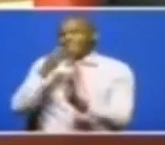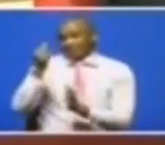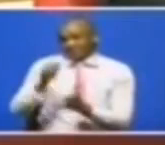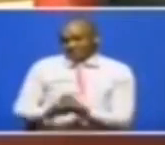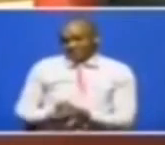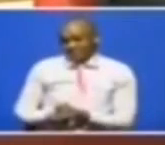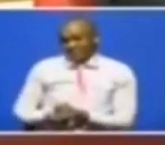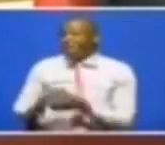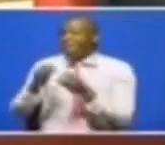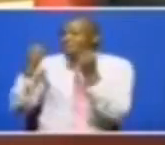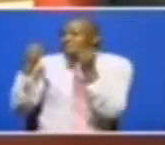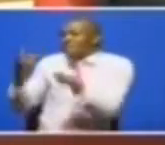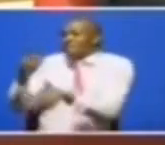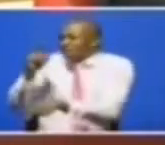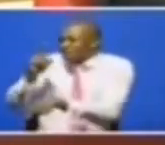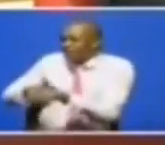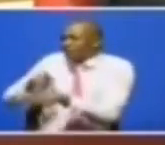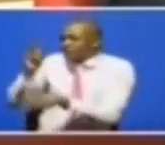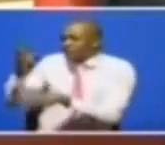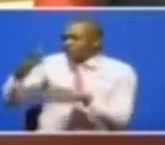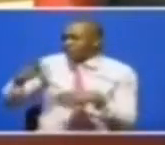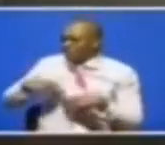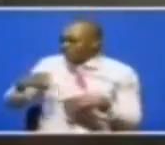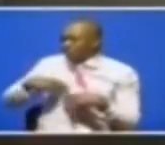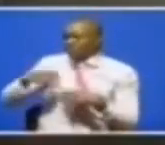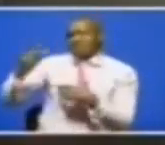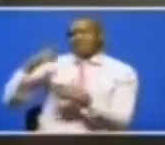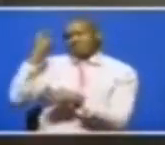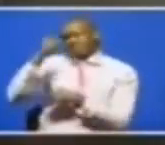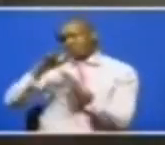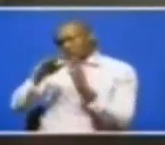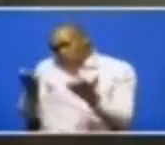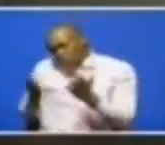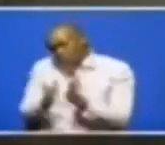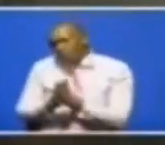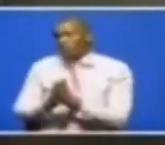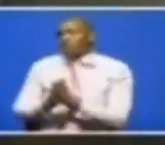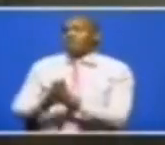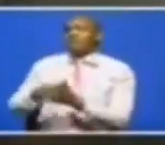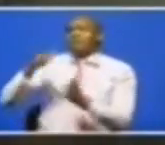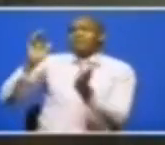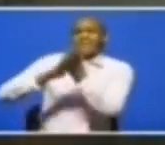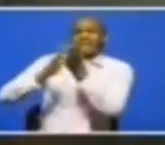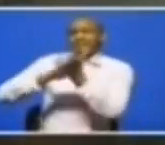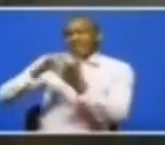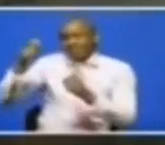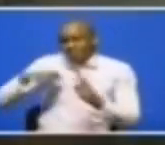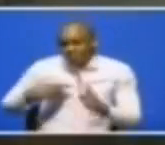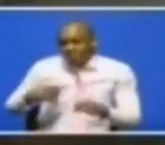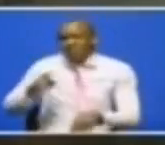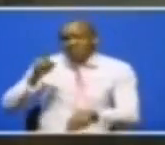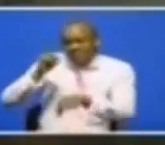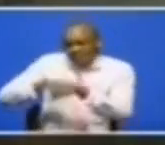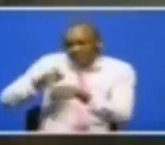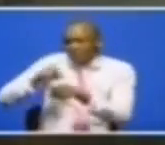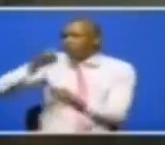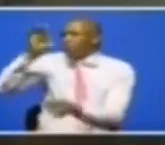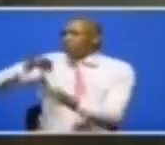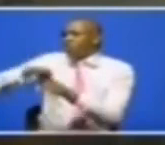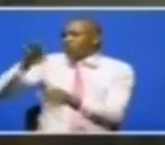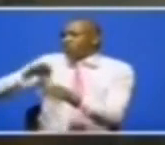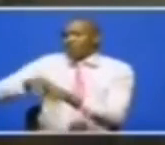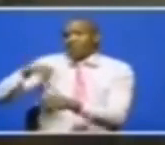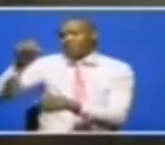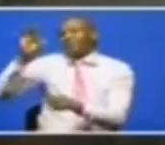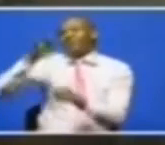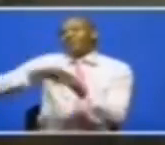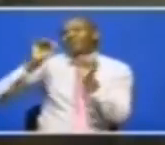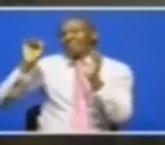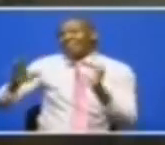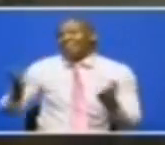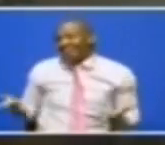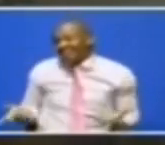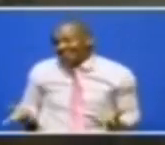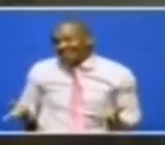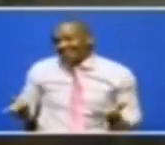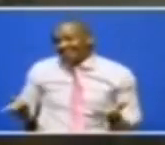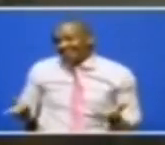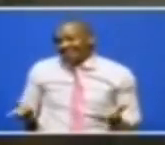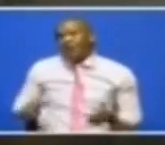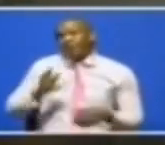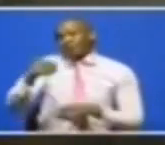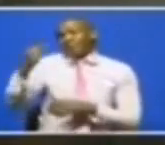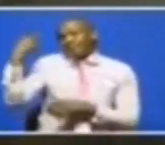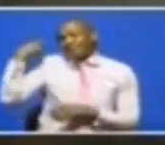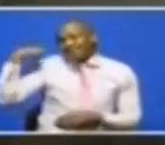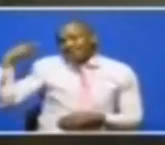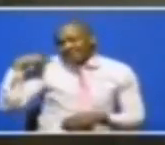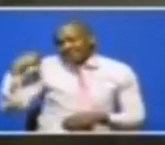zaidi. Mara nyingi huwa tunaona wengi katika mtandao wanawasifu watu kadha wa kadha, lakini ikifika siku ya kupiga kura hawapigi kura.